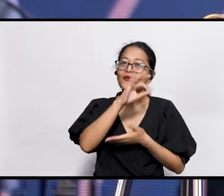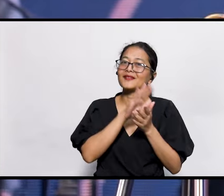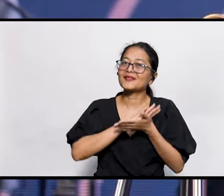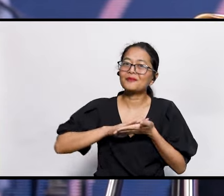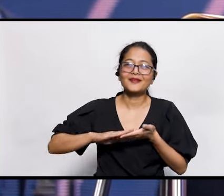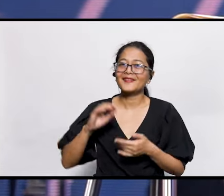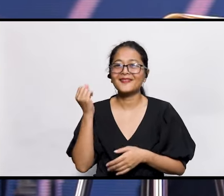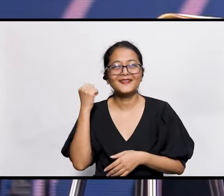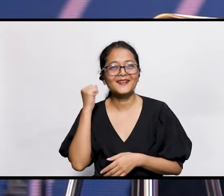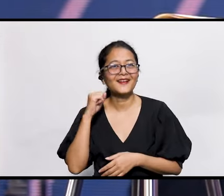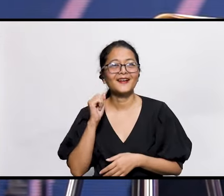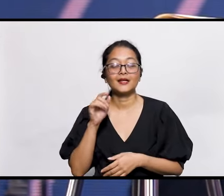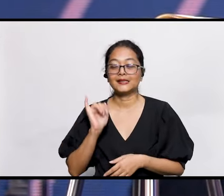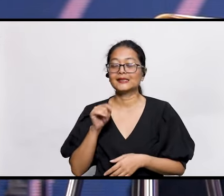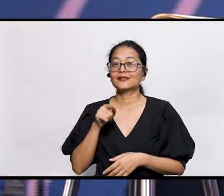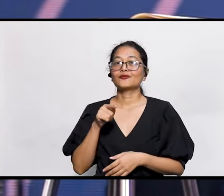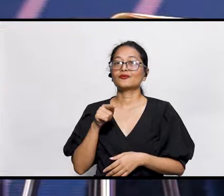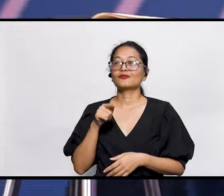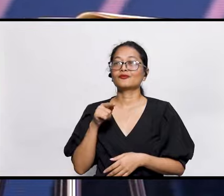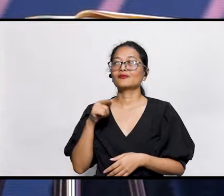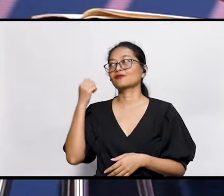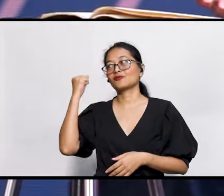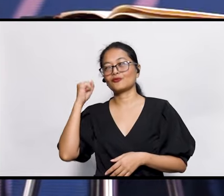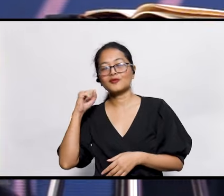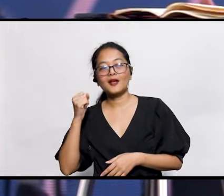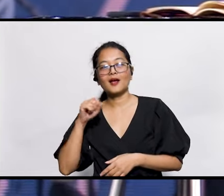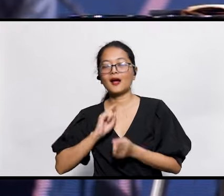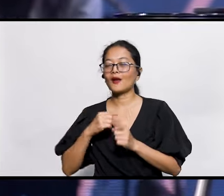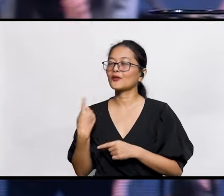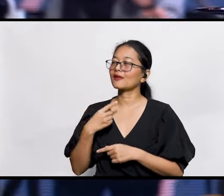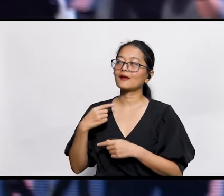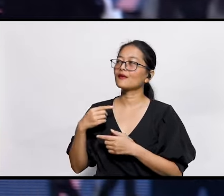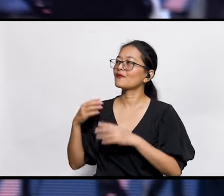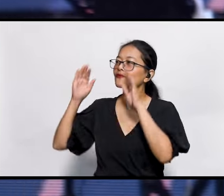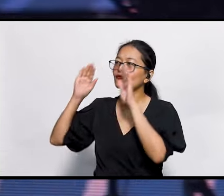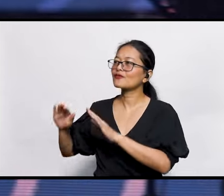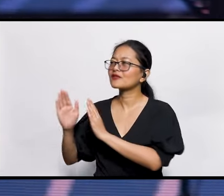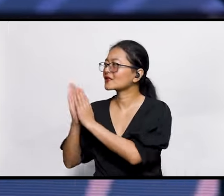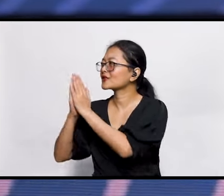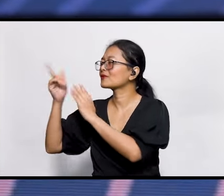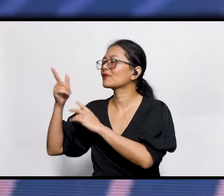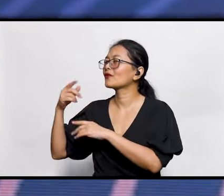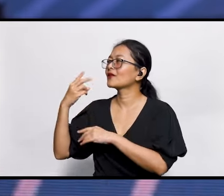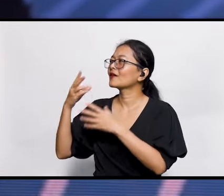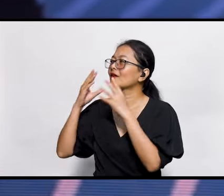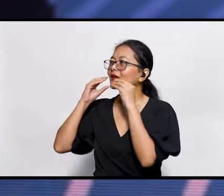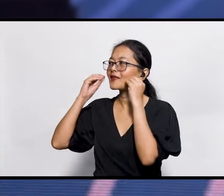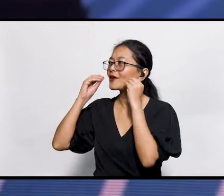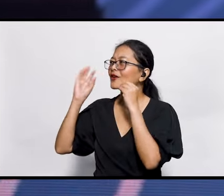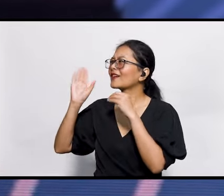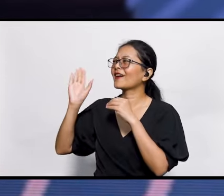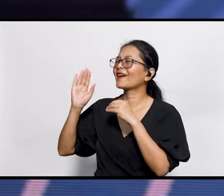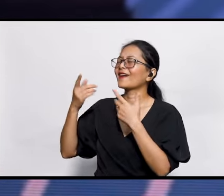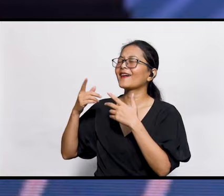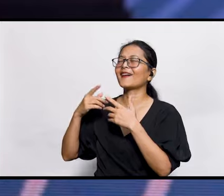sangat sulit sekali sangat sulit kalau Worship anda tidak tertawa very hard sangat Su